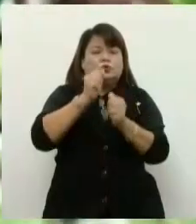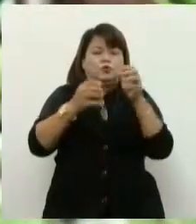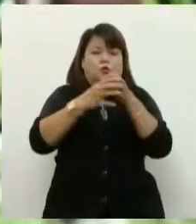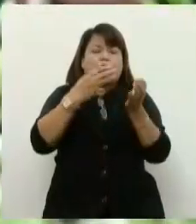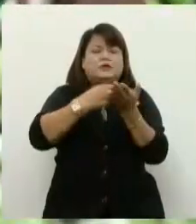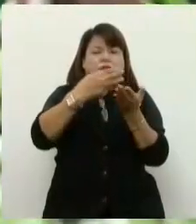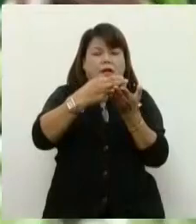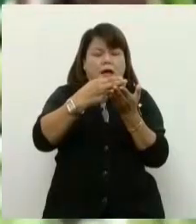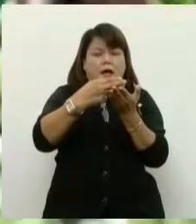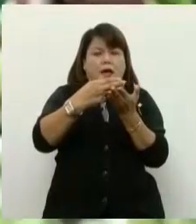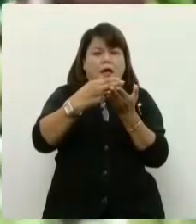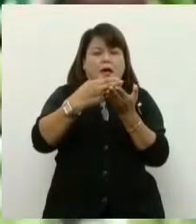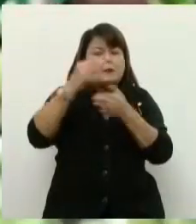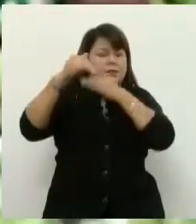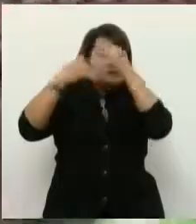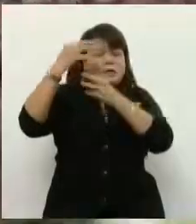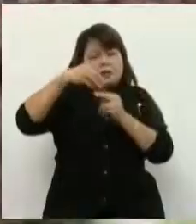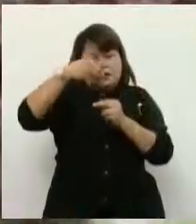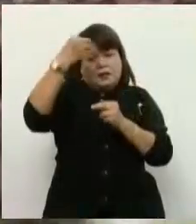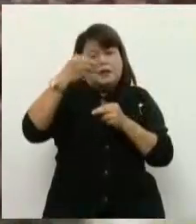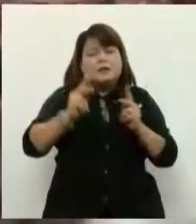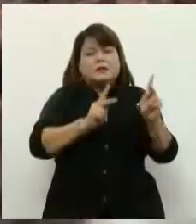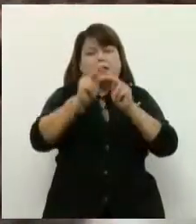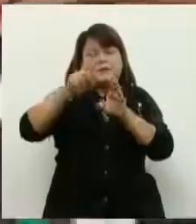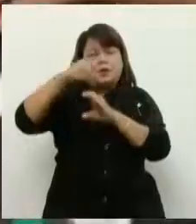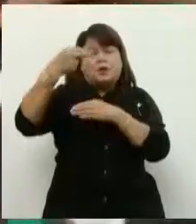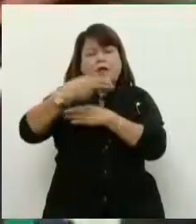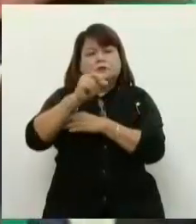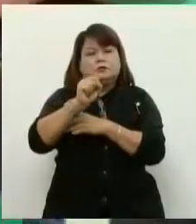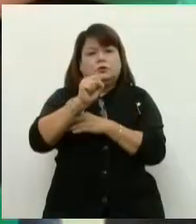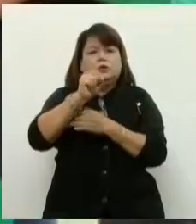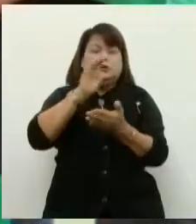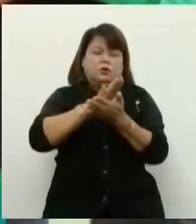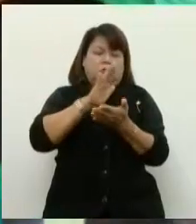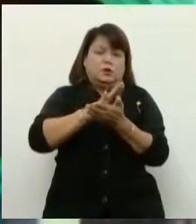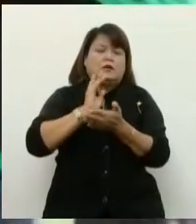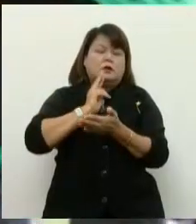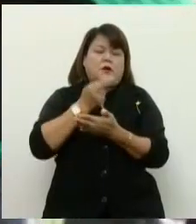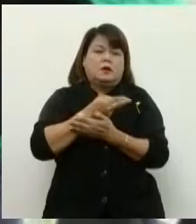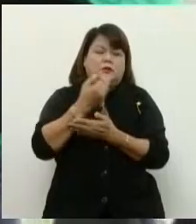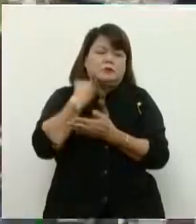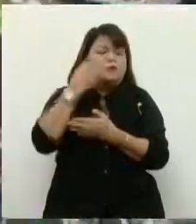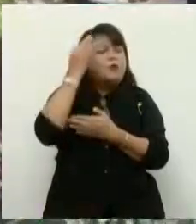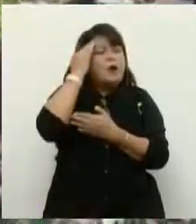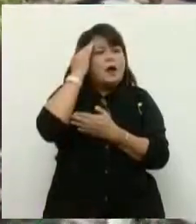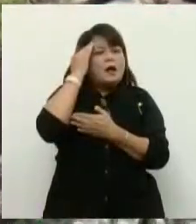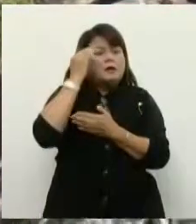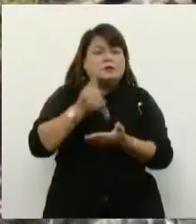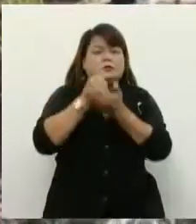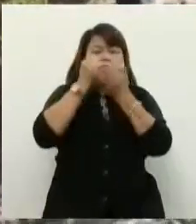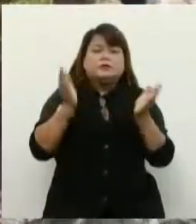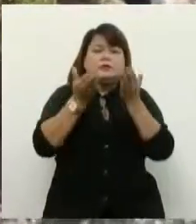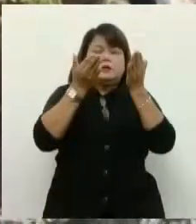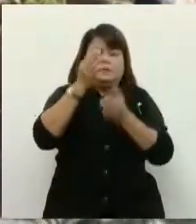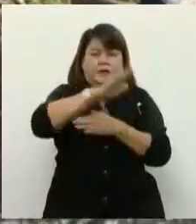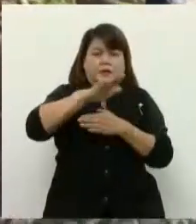รู้กิจกรรมพัฒนาผู้เรียนและกิจกรรมนอกหลักสูตรโรงเรียนบางขันวิทยาเชื่อว่าจะช่วยส่งเสริมให้